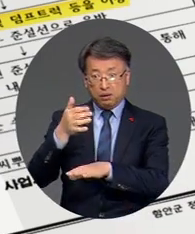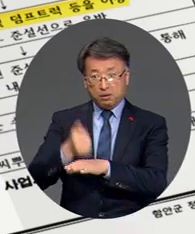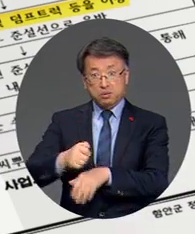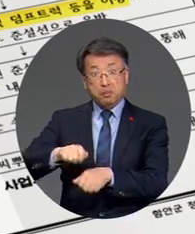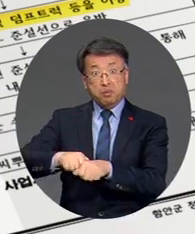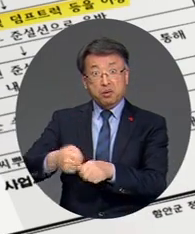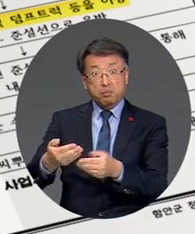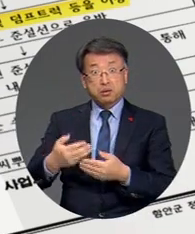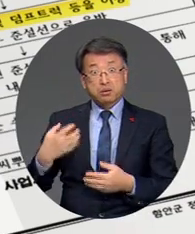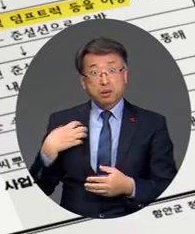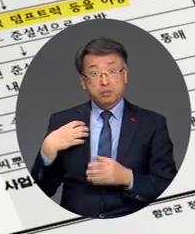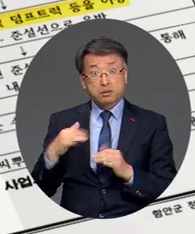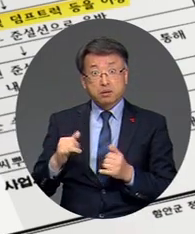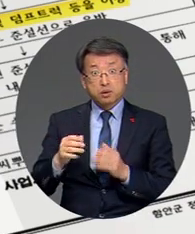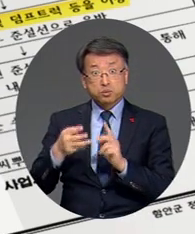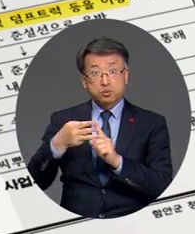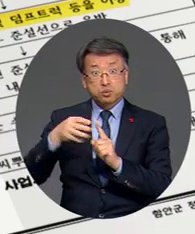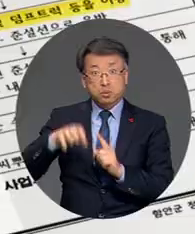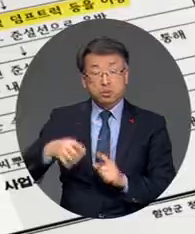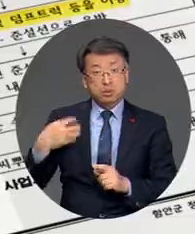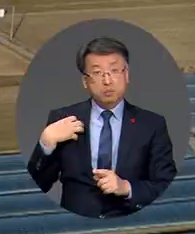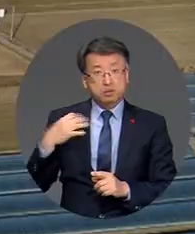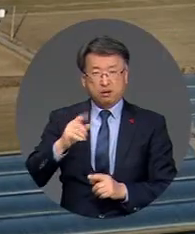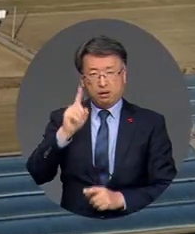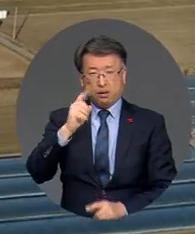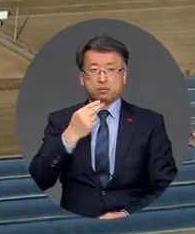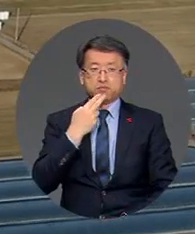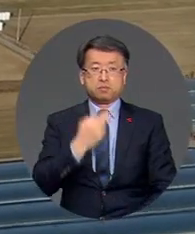없었습니다. 이선영 기자의 보도입니다.